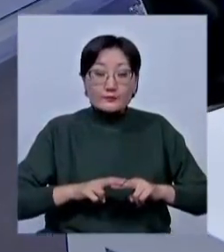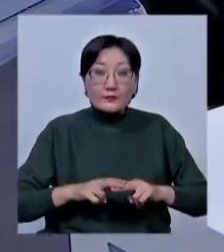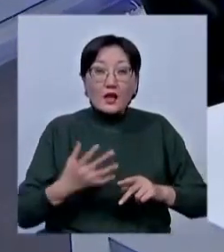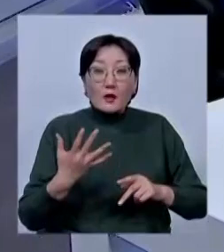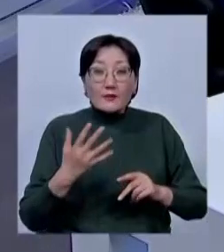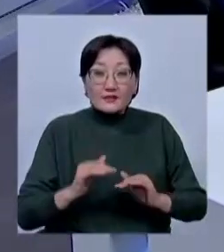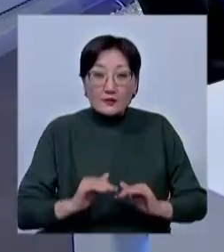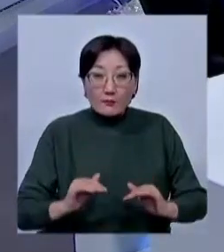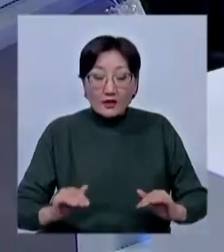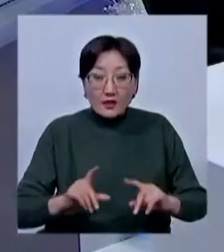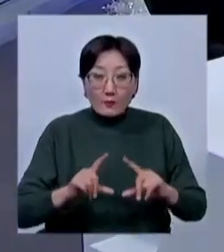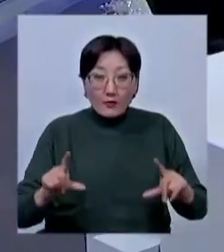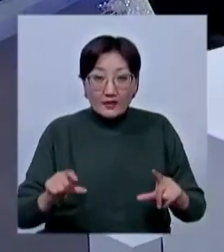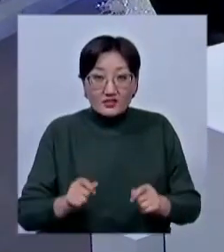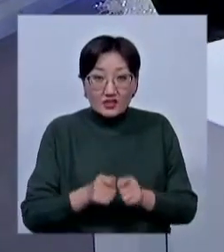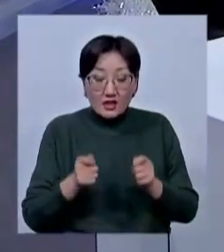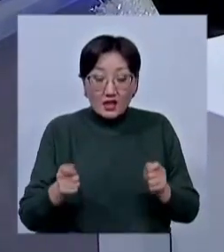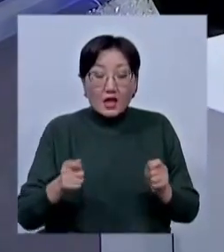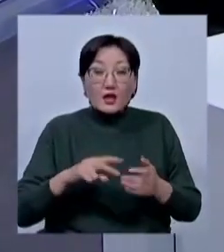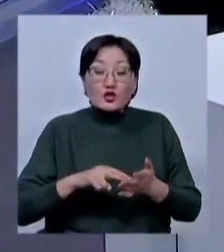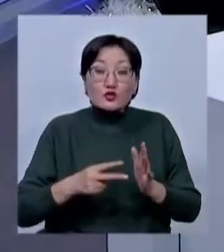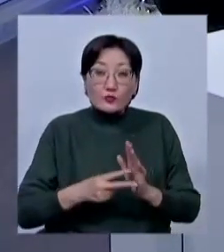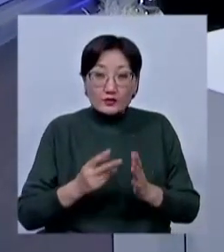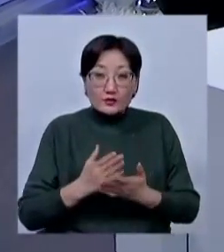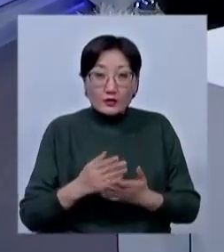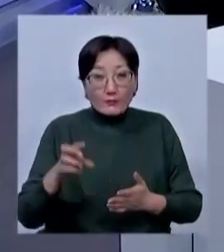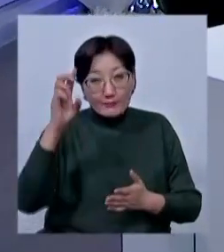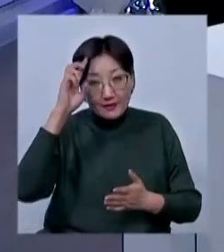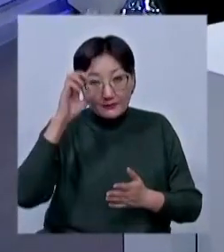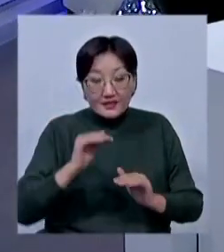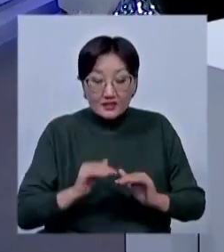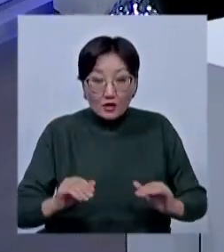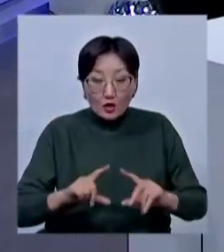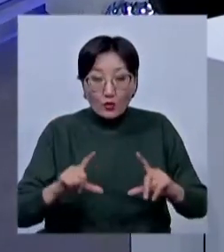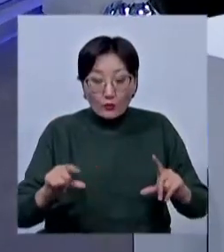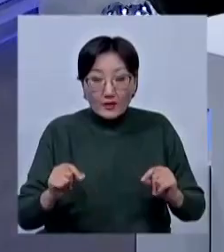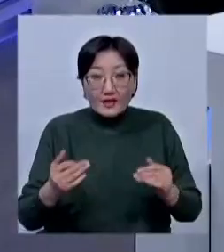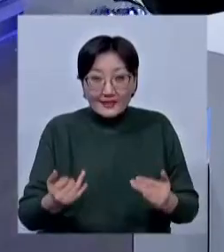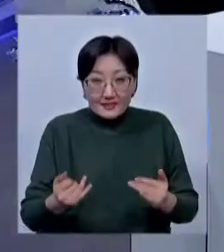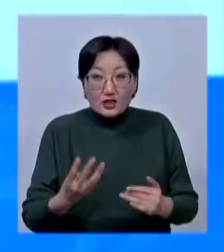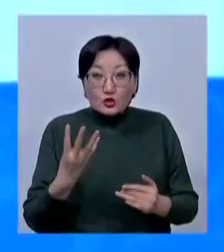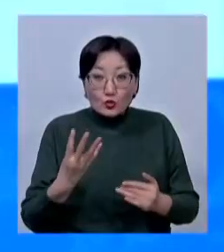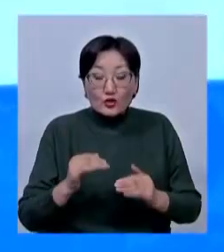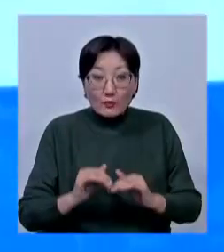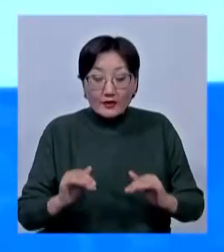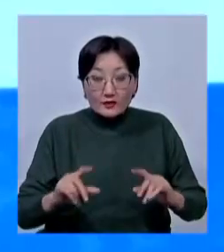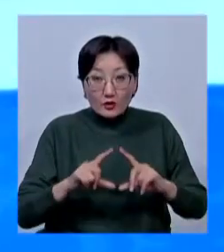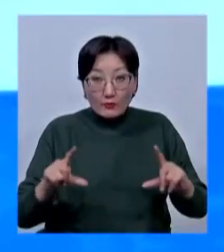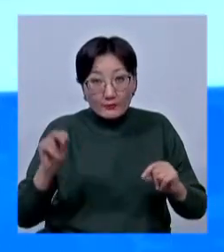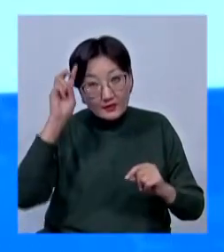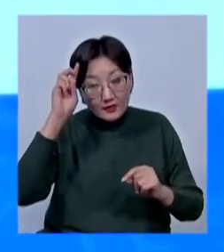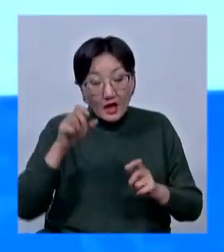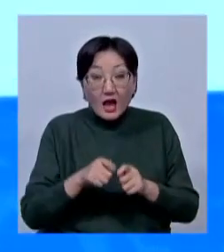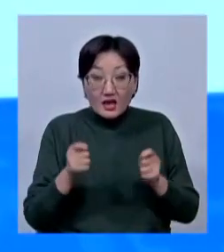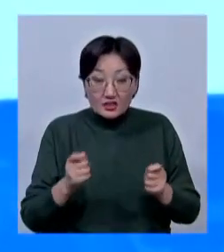5 балабақша ашу жоспарланған болатын мемлекеттік. Соның 4-еуі бүгін таңда ашылды. Ол біреуі